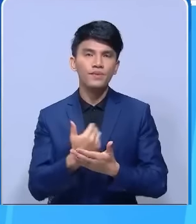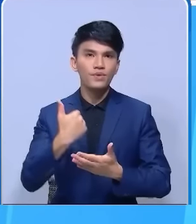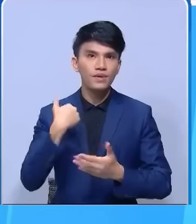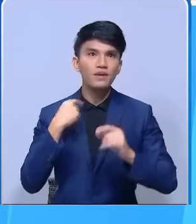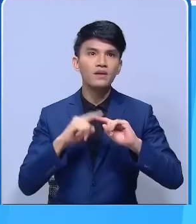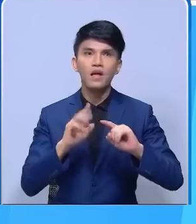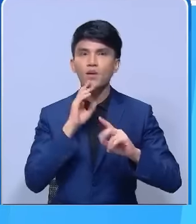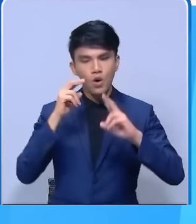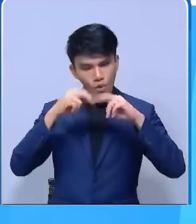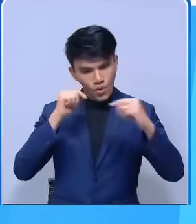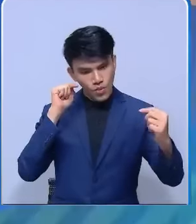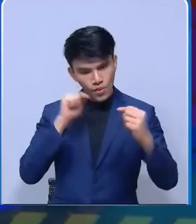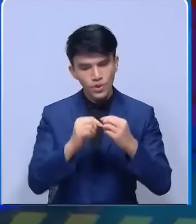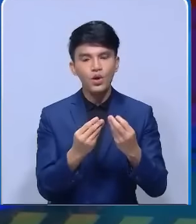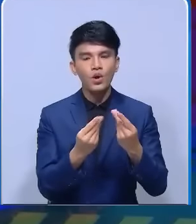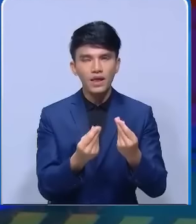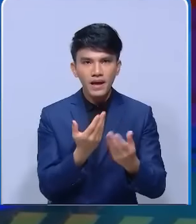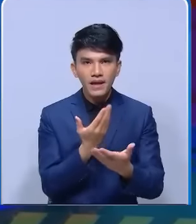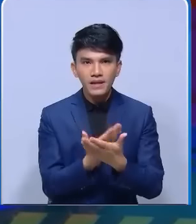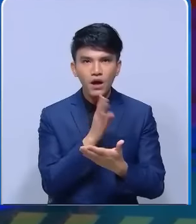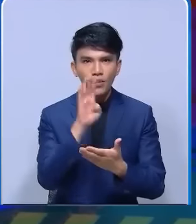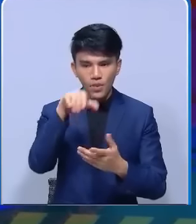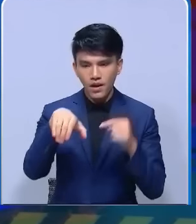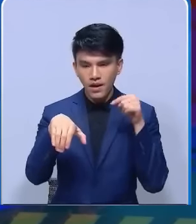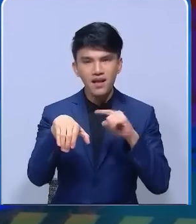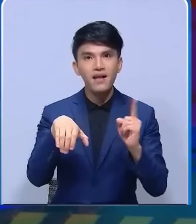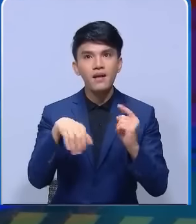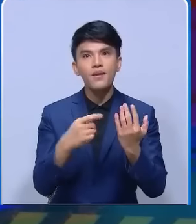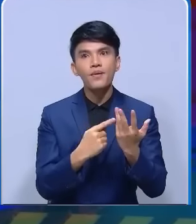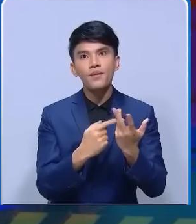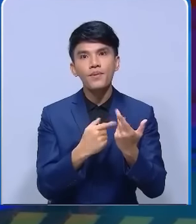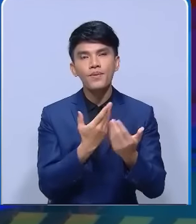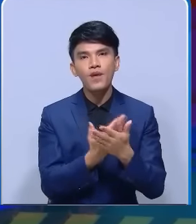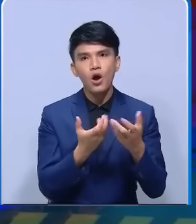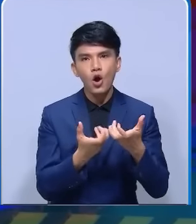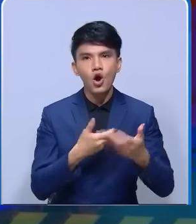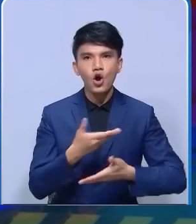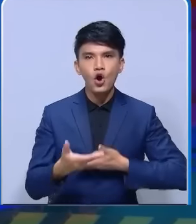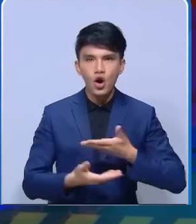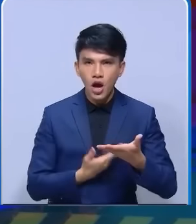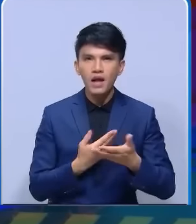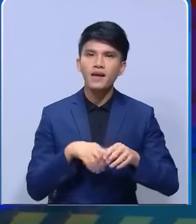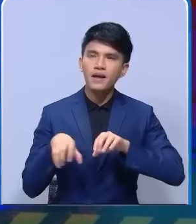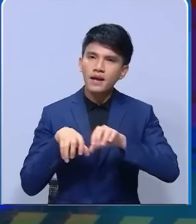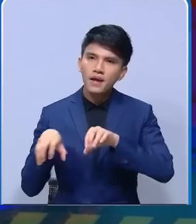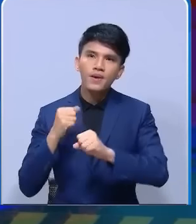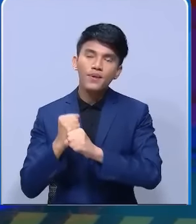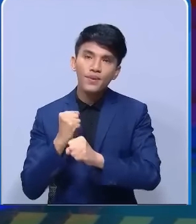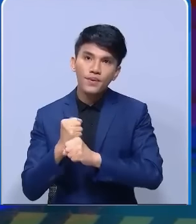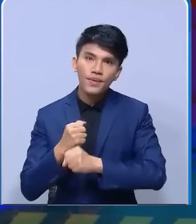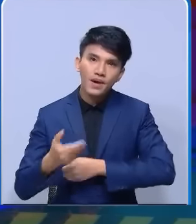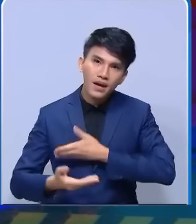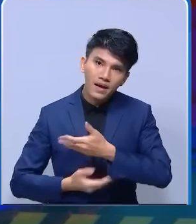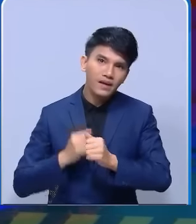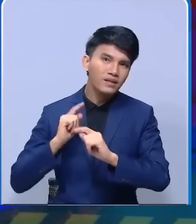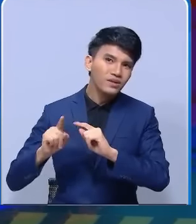หากวิเคราะห์ตามตัวเลขของการหากำไรของบริษัทนี้คำนวณจากต้นทุนสินค้าค่าบริหารจัดการค่าการตลาด